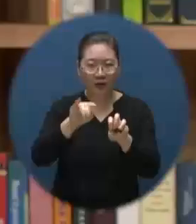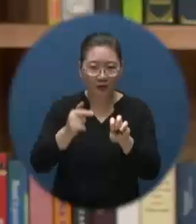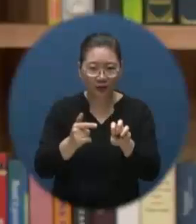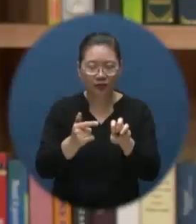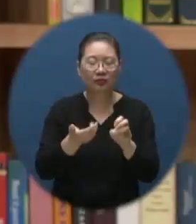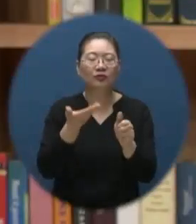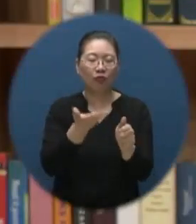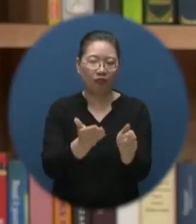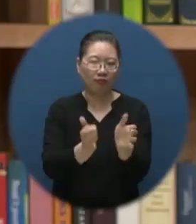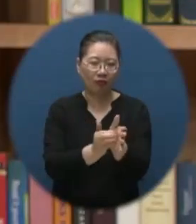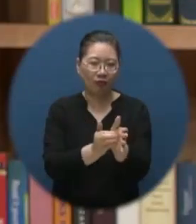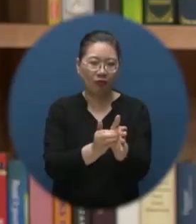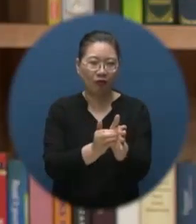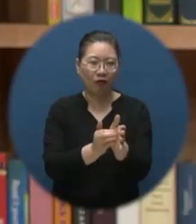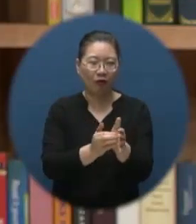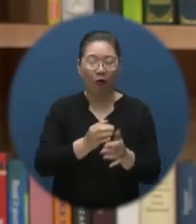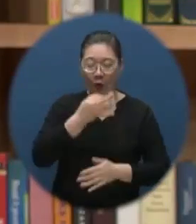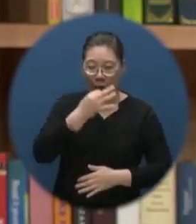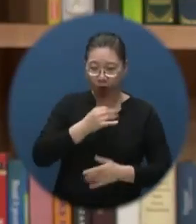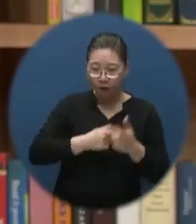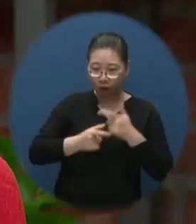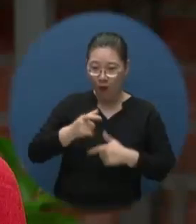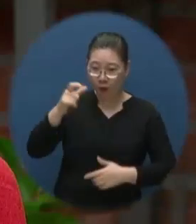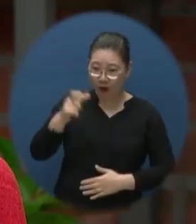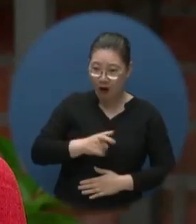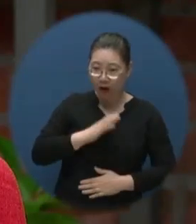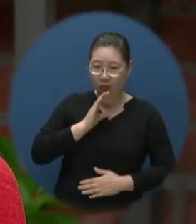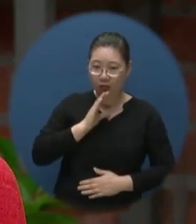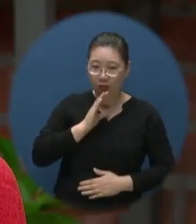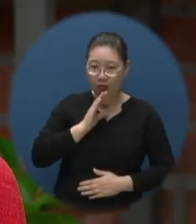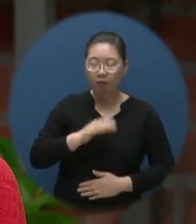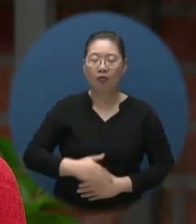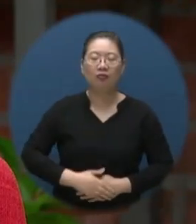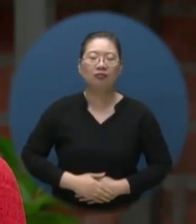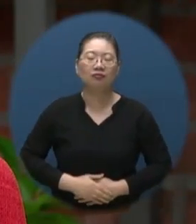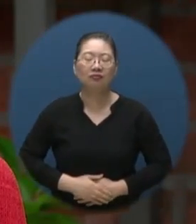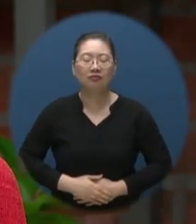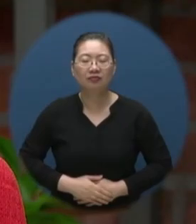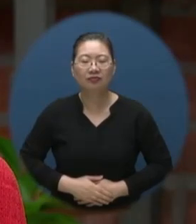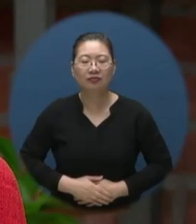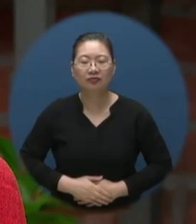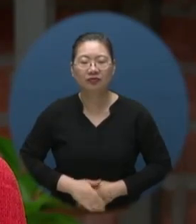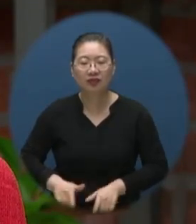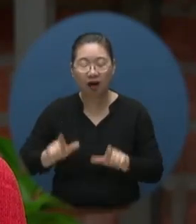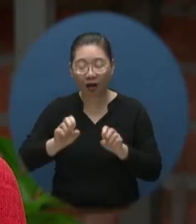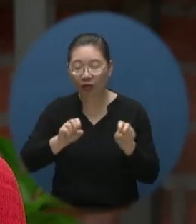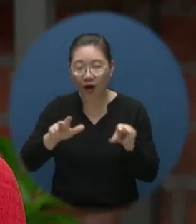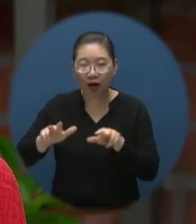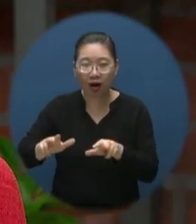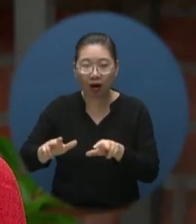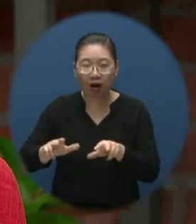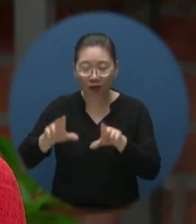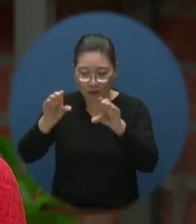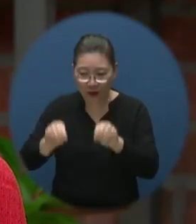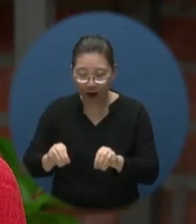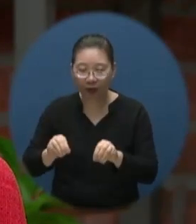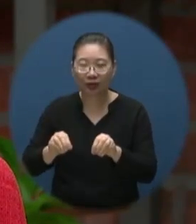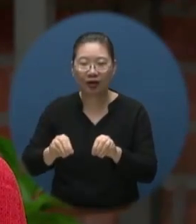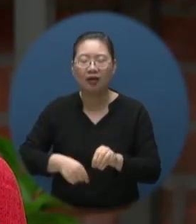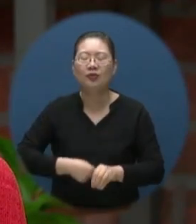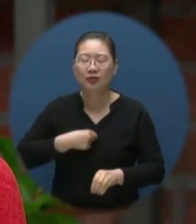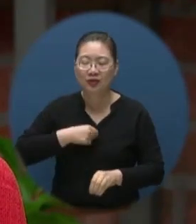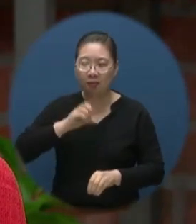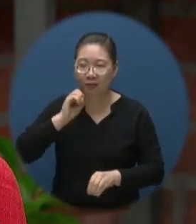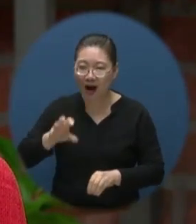30분을 맞았어요. 그랬더니 또 효과는 그만큼 큰 거네요. 예. 그래가지고 그날 당장 났대요.